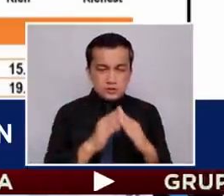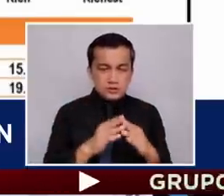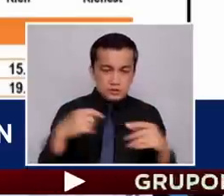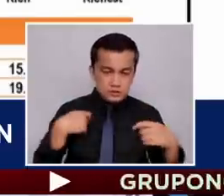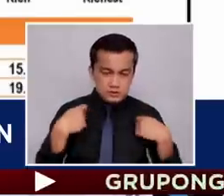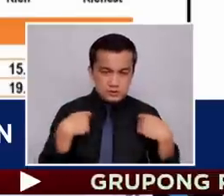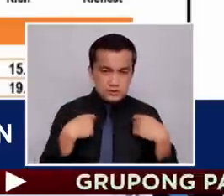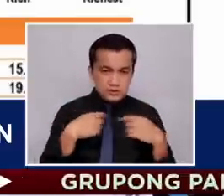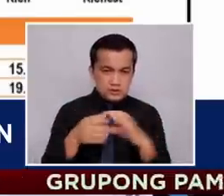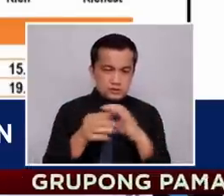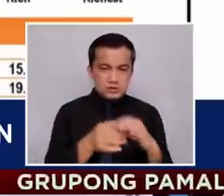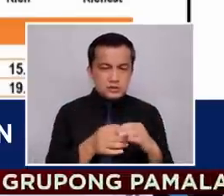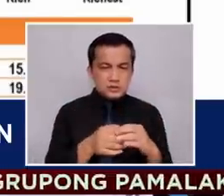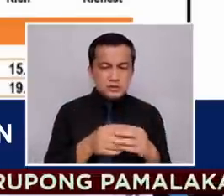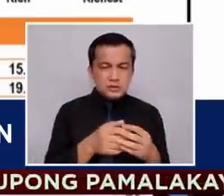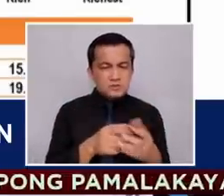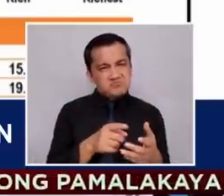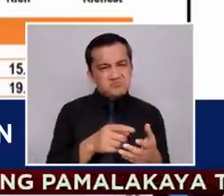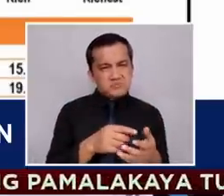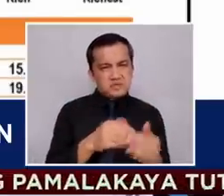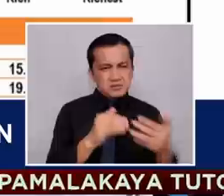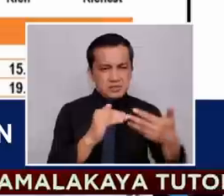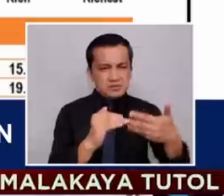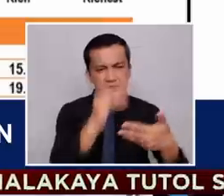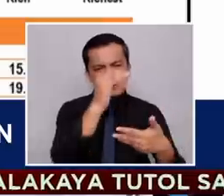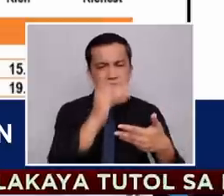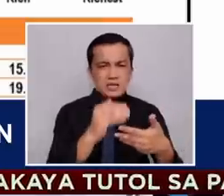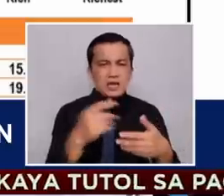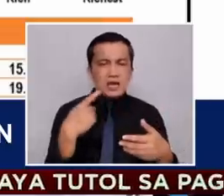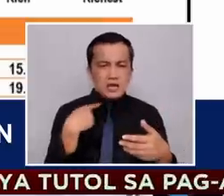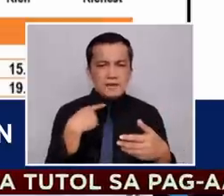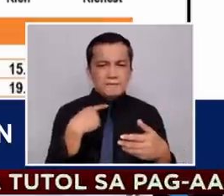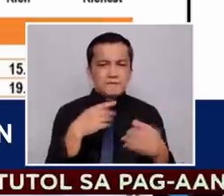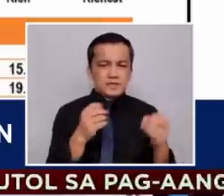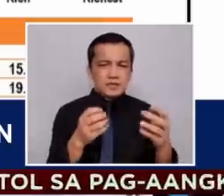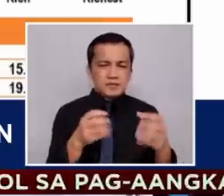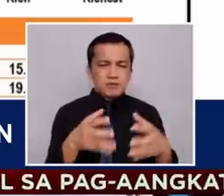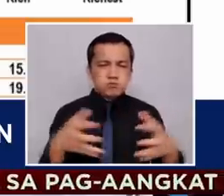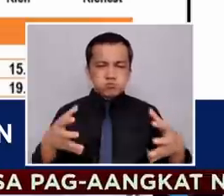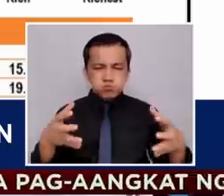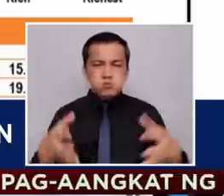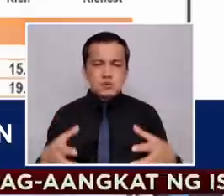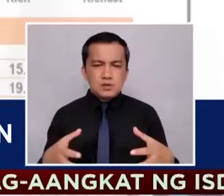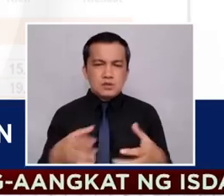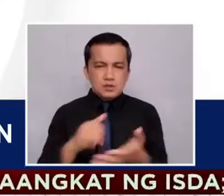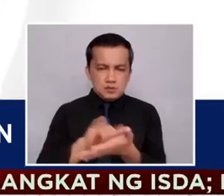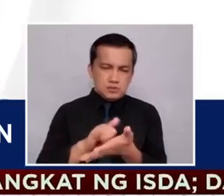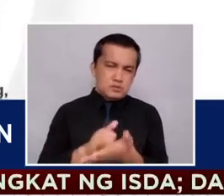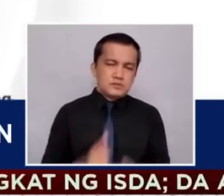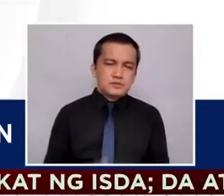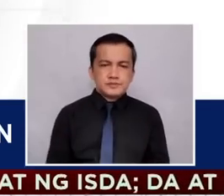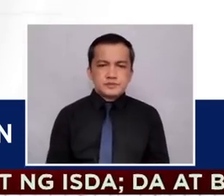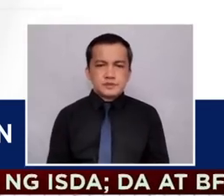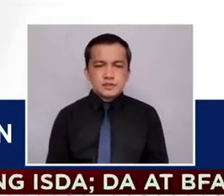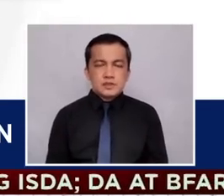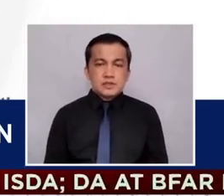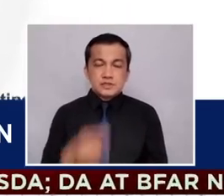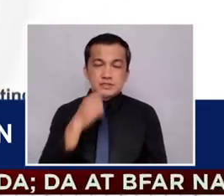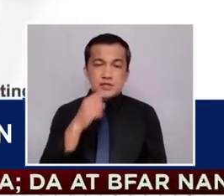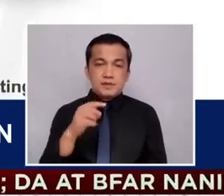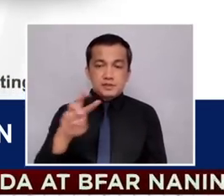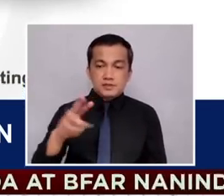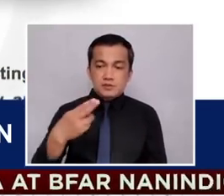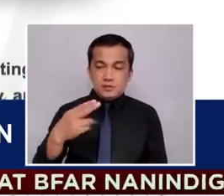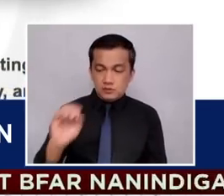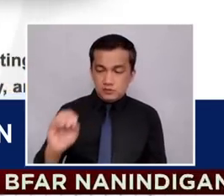to richest quintile have the highest prevalence of overweight and obesity. Ayon sa World Health Organization,